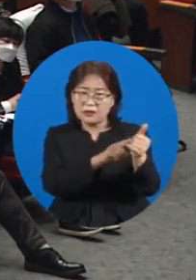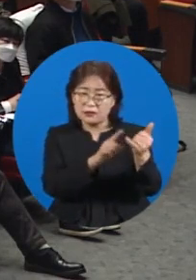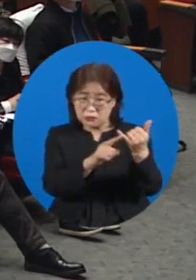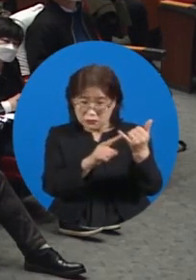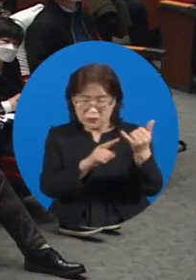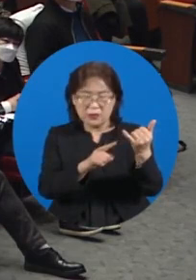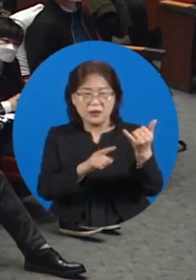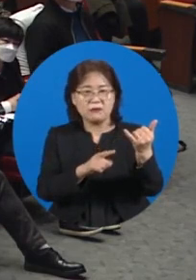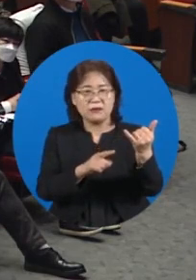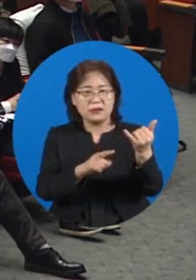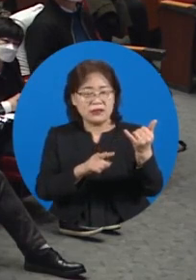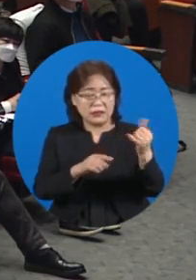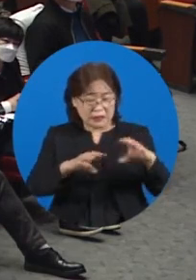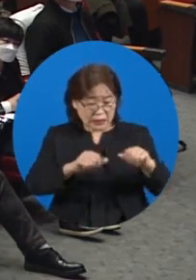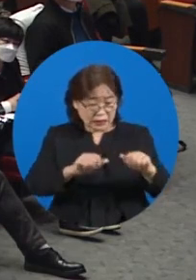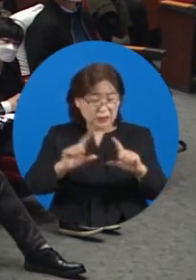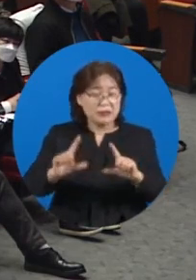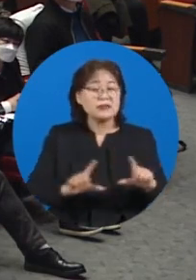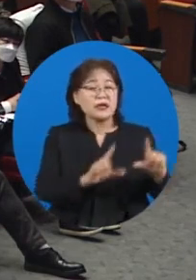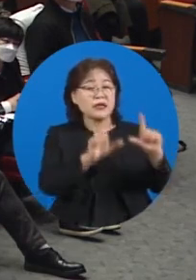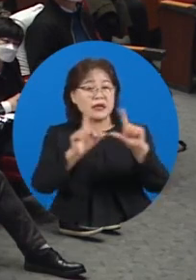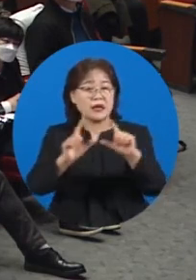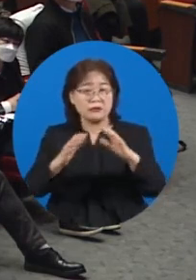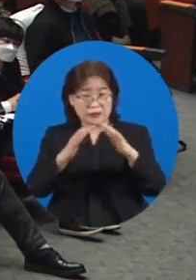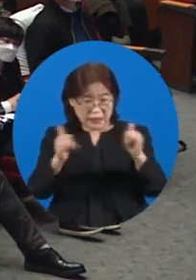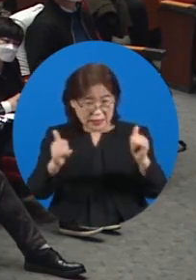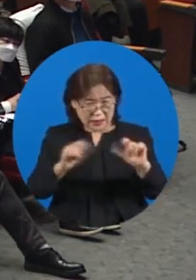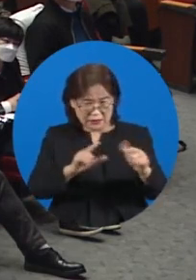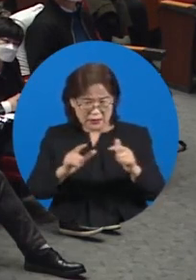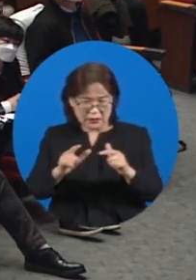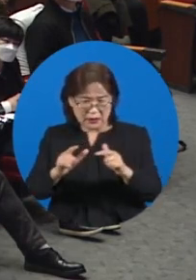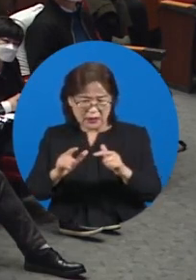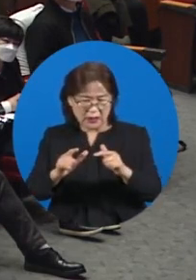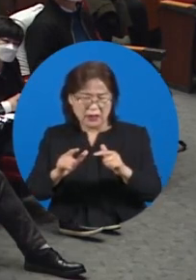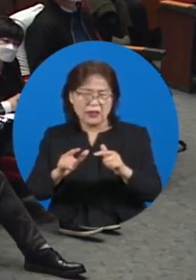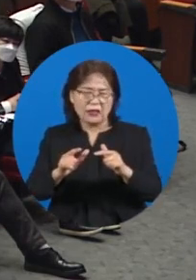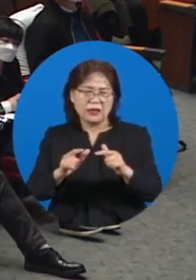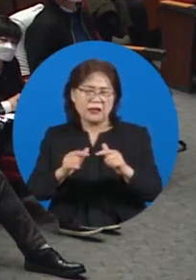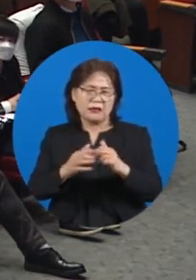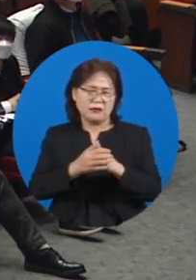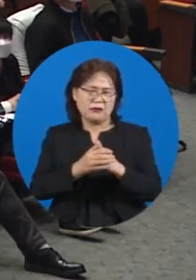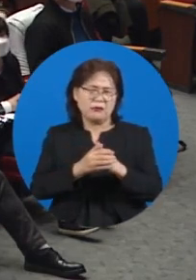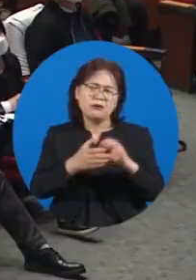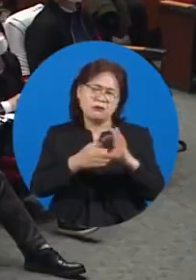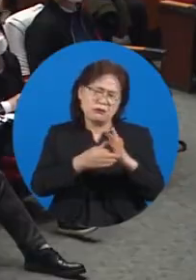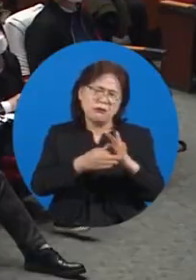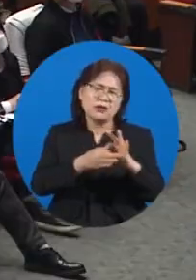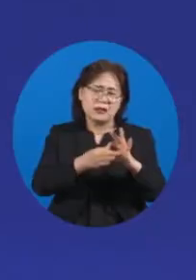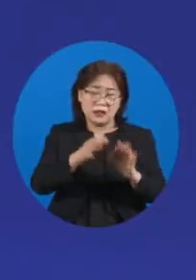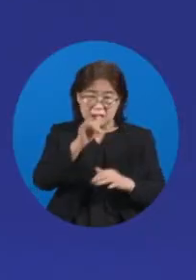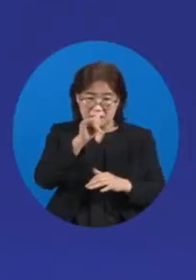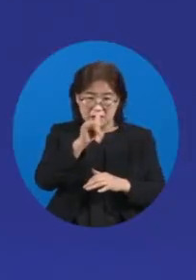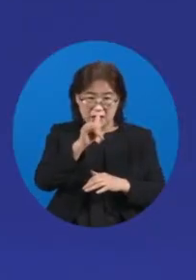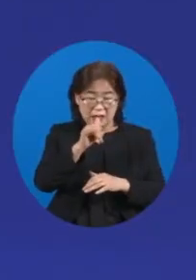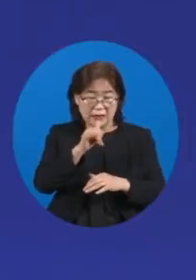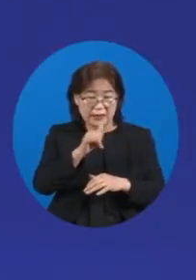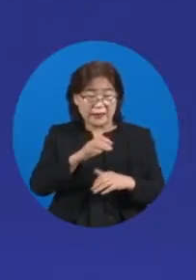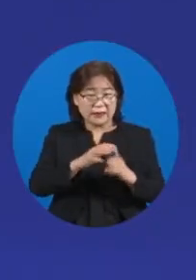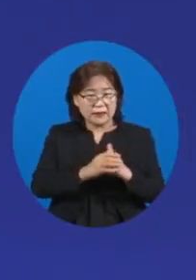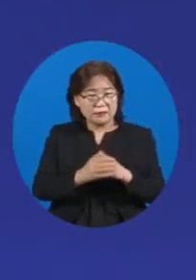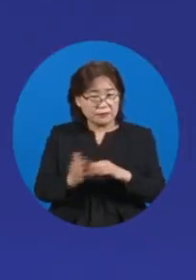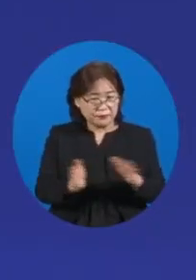밝고 살아가는 우리 인간과 아주 밀접한 관련이 있다는 거예요 자 가인이